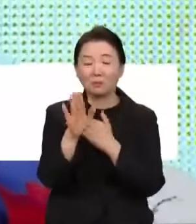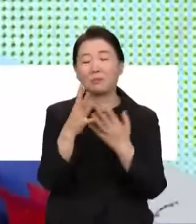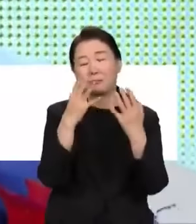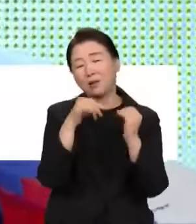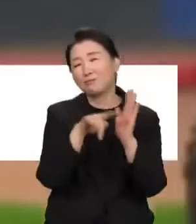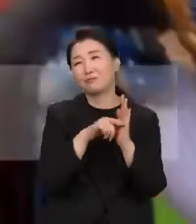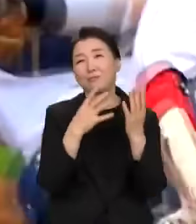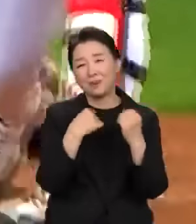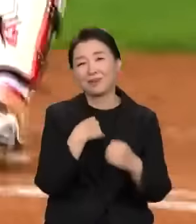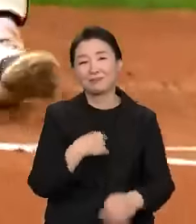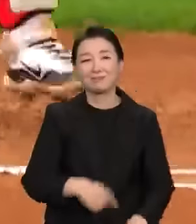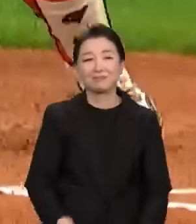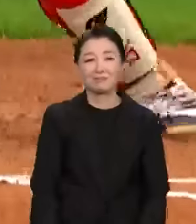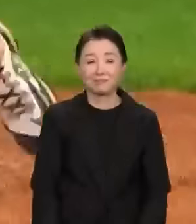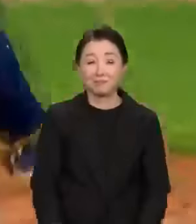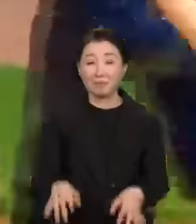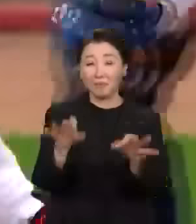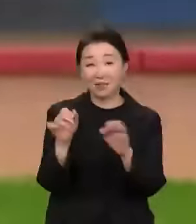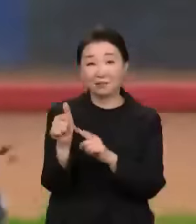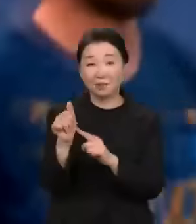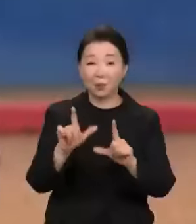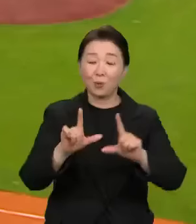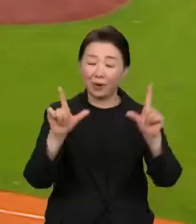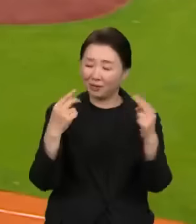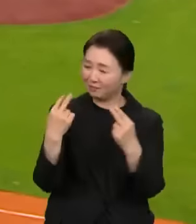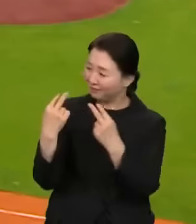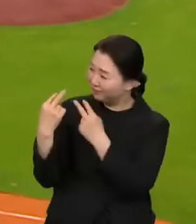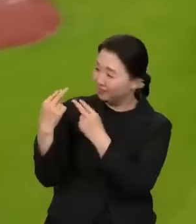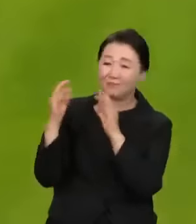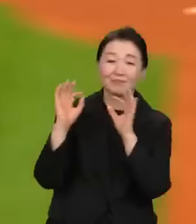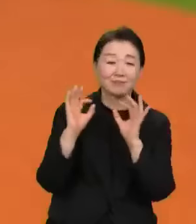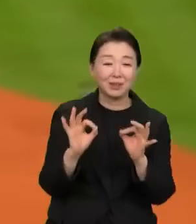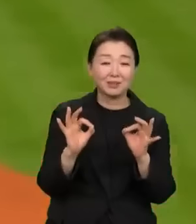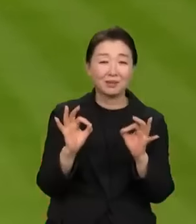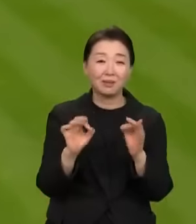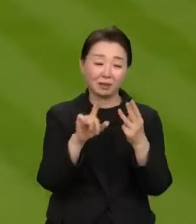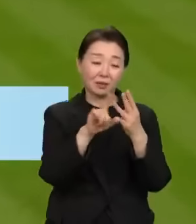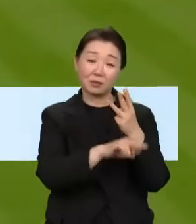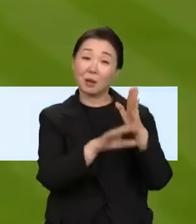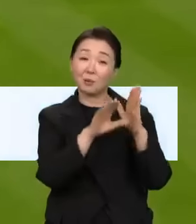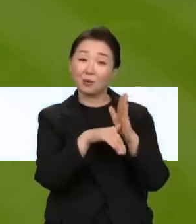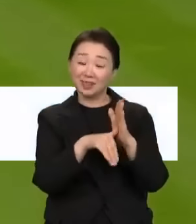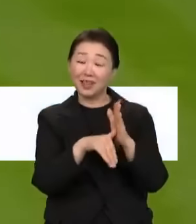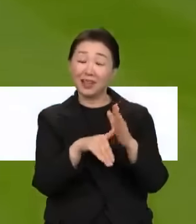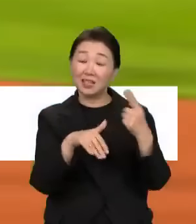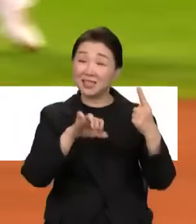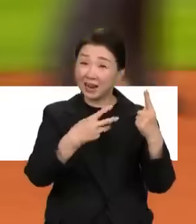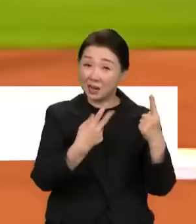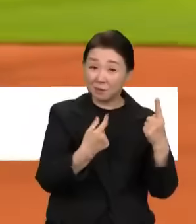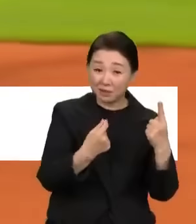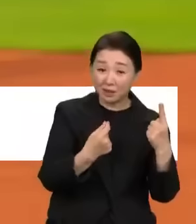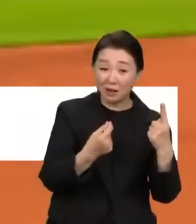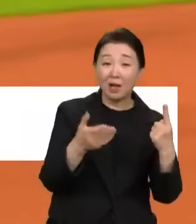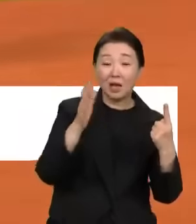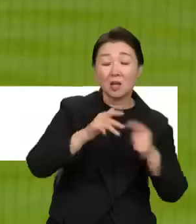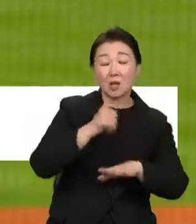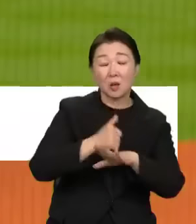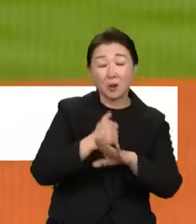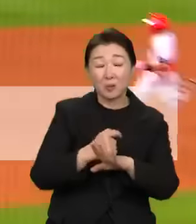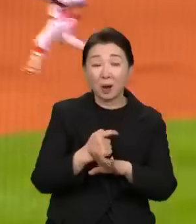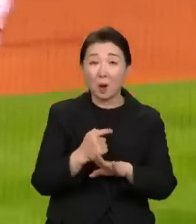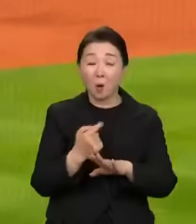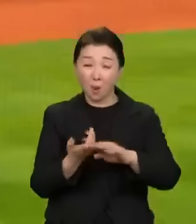같습니다. 김도영은 올 한 해도 돌아봤습니다. 3월에만 해도 일할 때 타율을 찍었지만 결국 거짓말